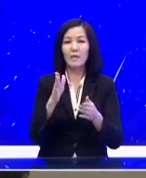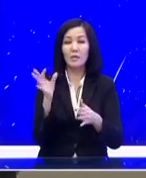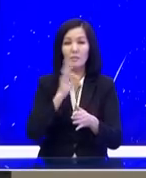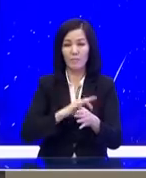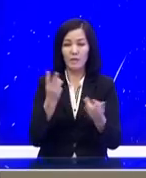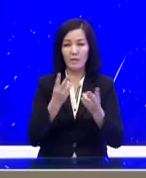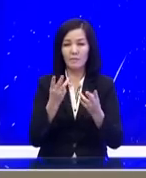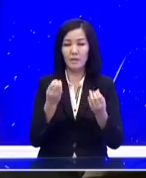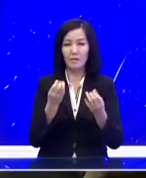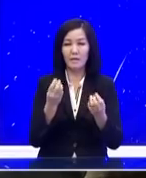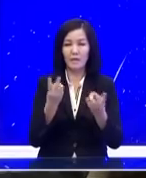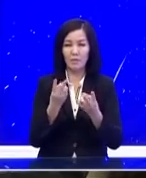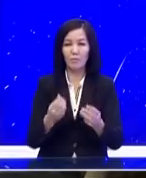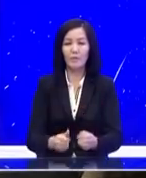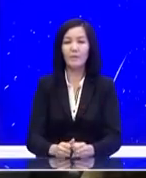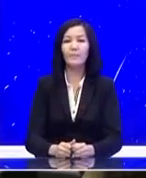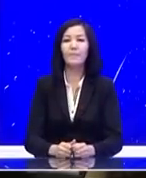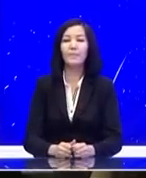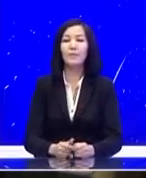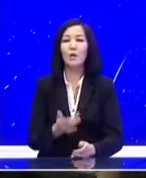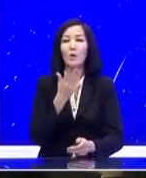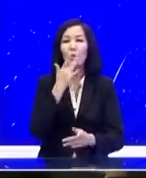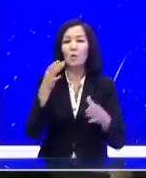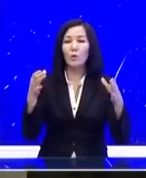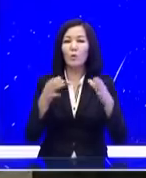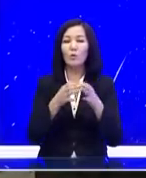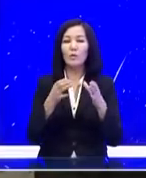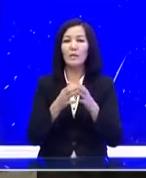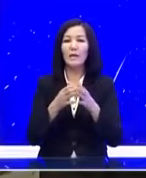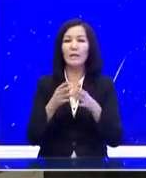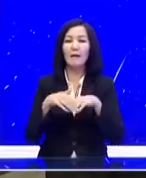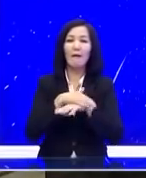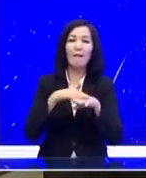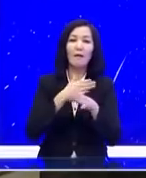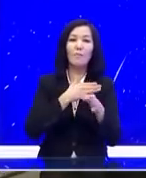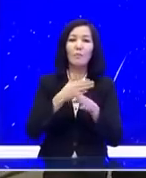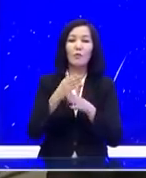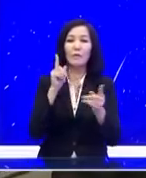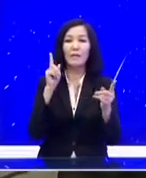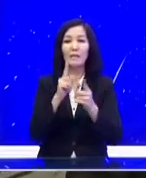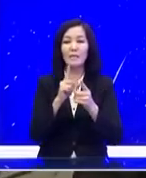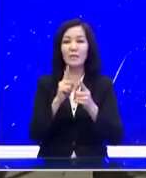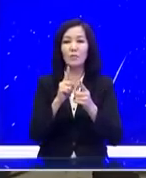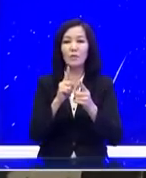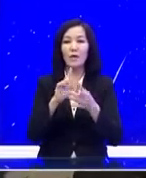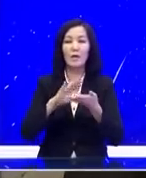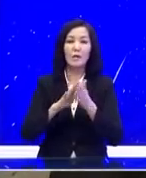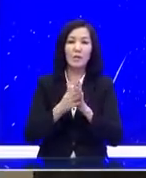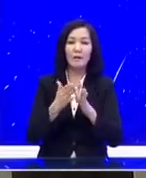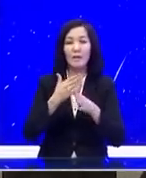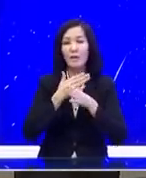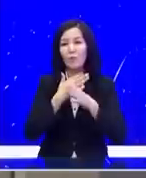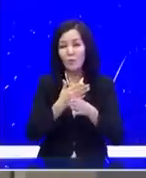пайдаланамыз ғой. Ұлттық қордағы қаражат көптің қажетіне жұмсалып жатыр. Кездесуде жұрт үшін жасалып жатқан